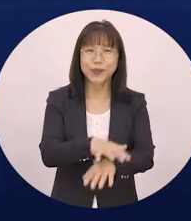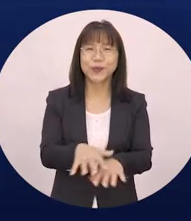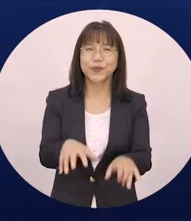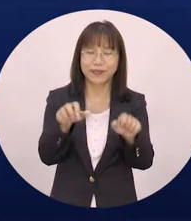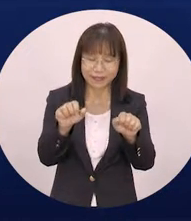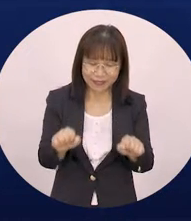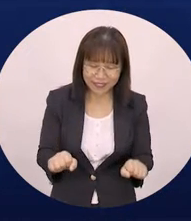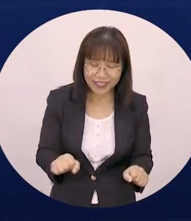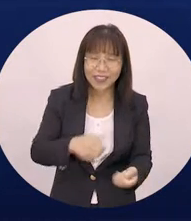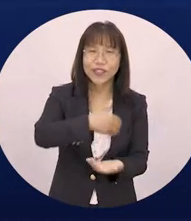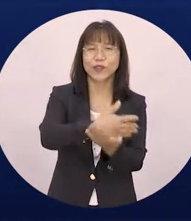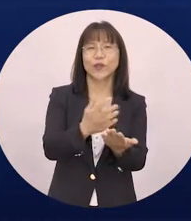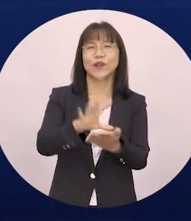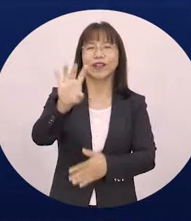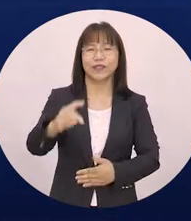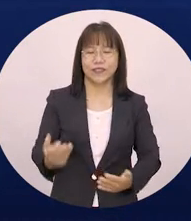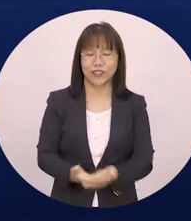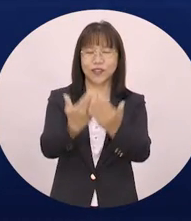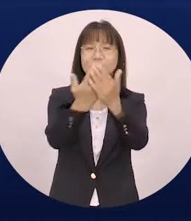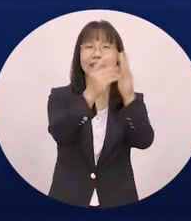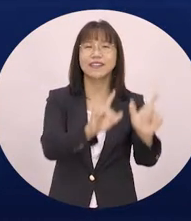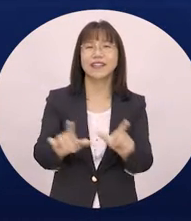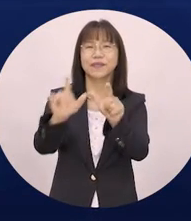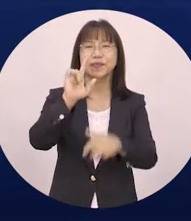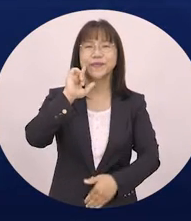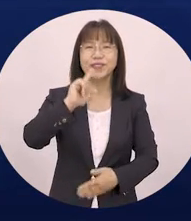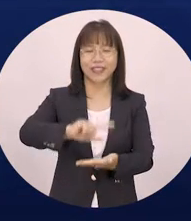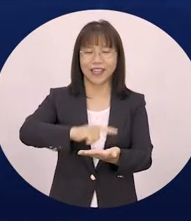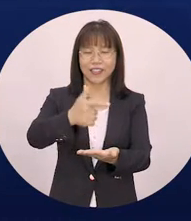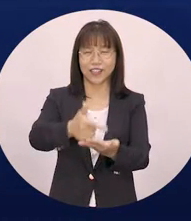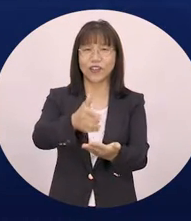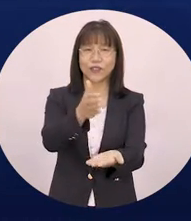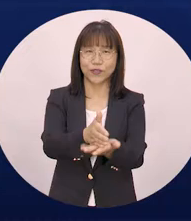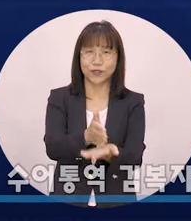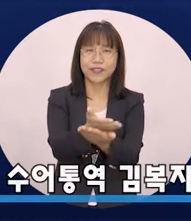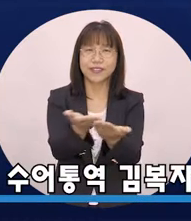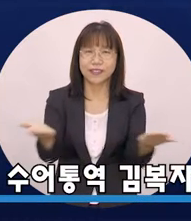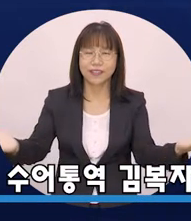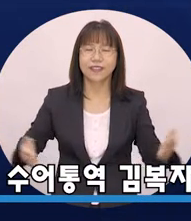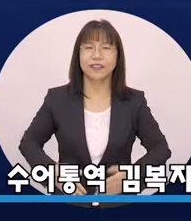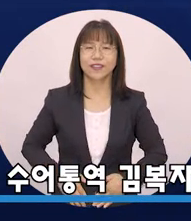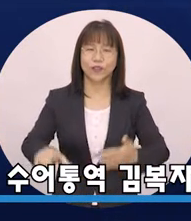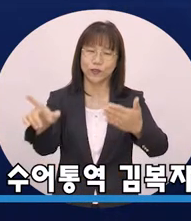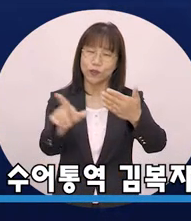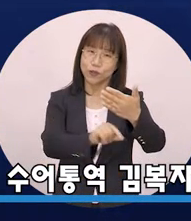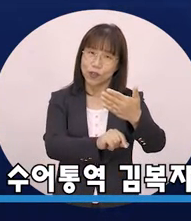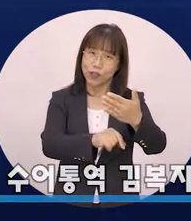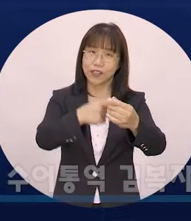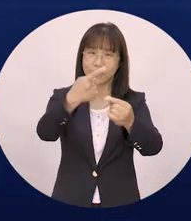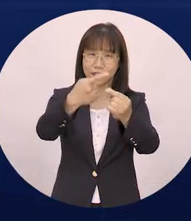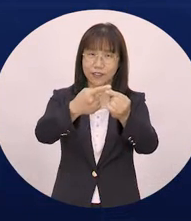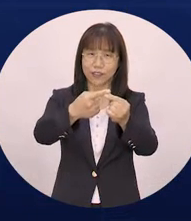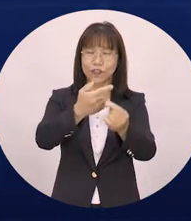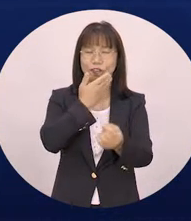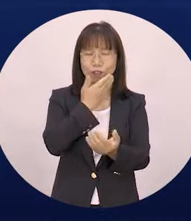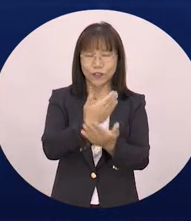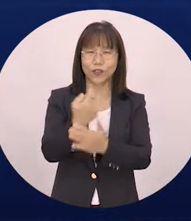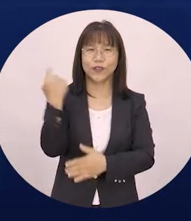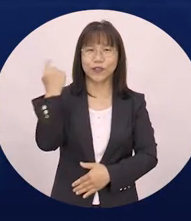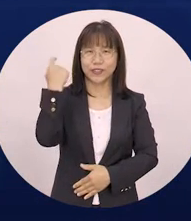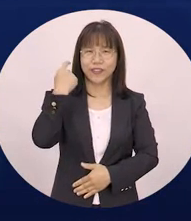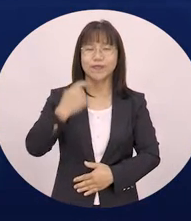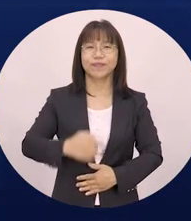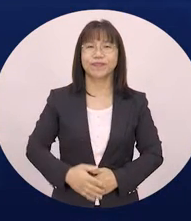국민 여러분 안녕하십니까? 조화로운 성장, 삶이 아름다운 강서, 아이강서TV 김민주입니다. 9월 첫째 주 주간